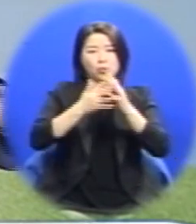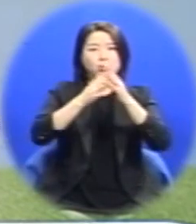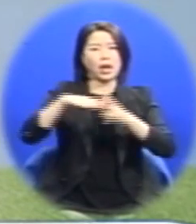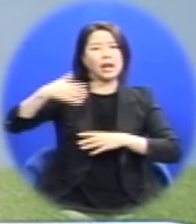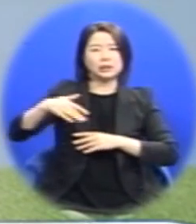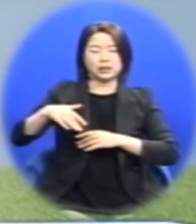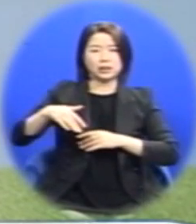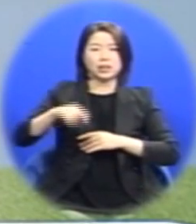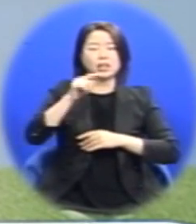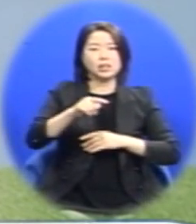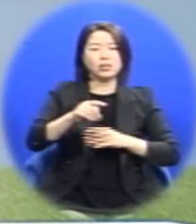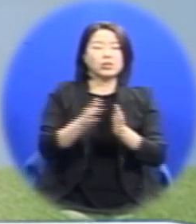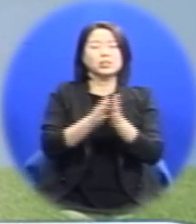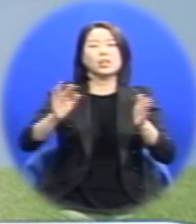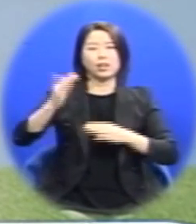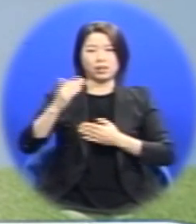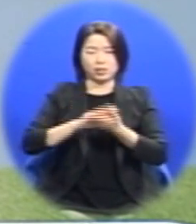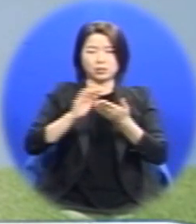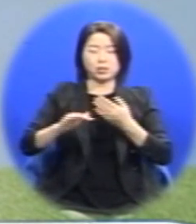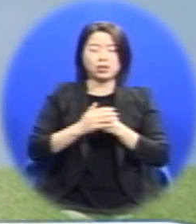이 본당 공사를 해야 했습니다.